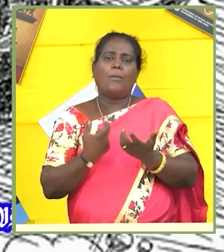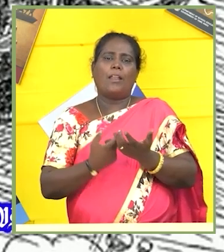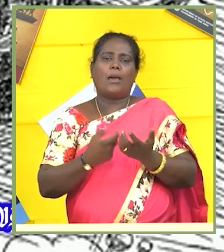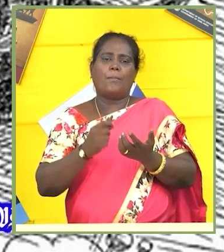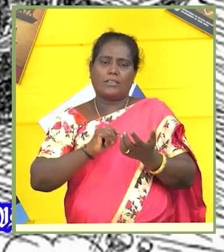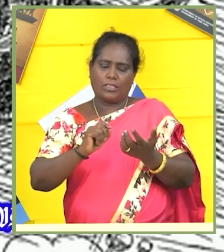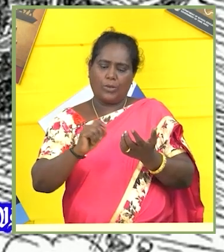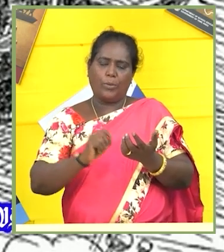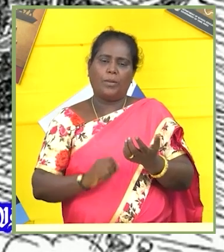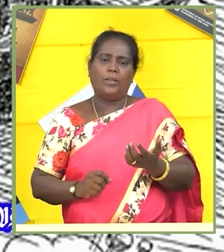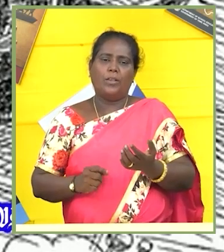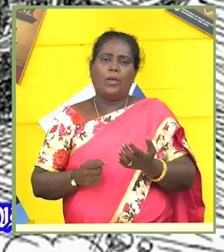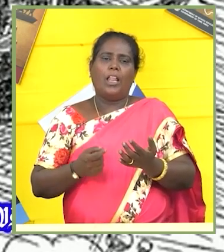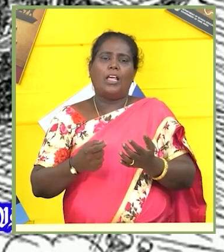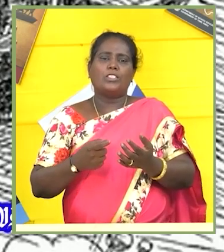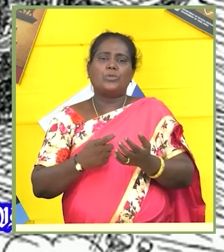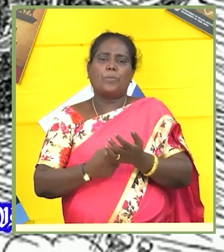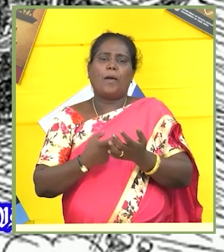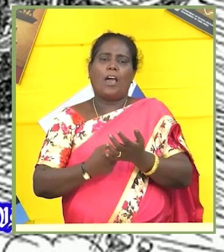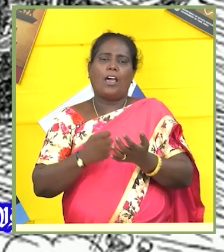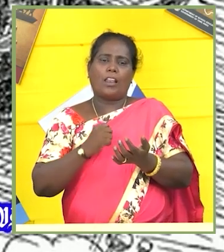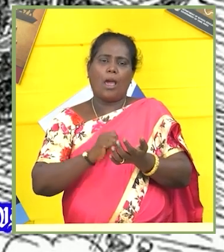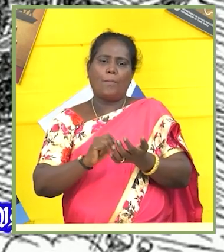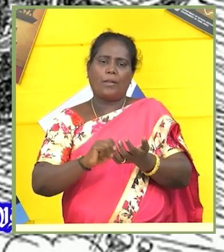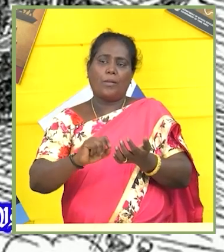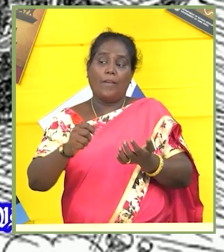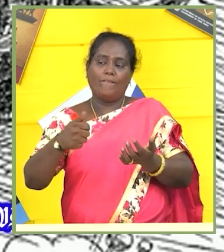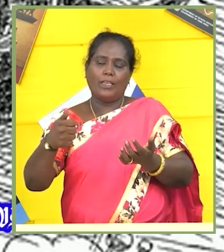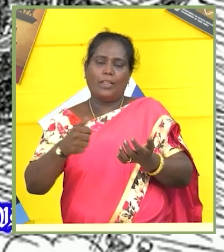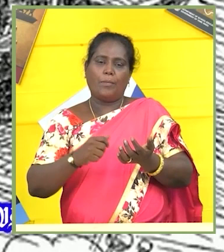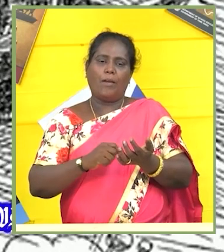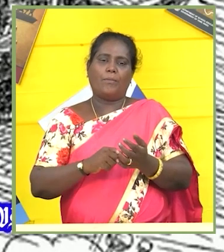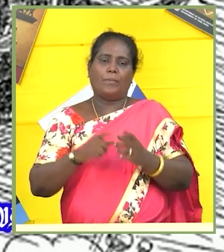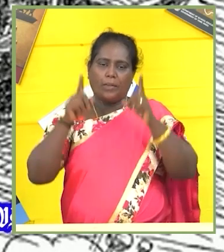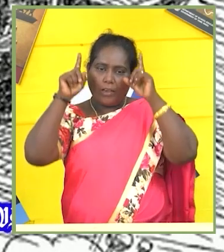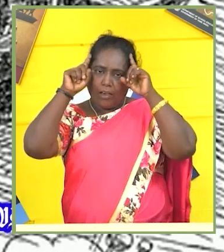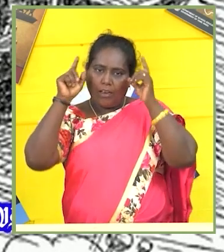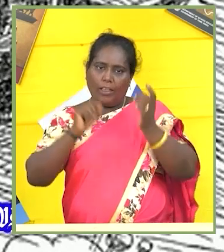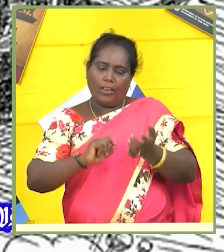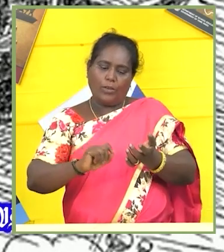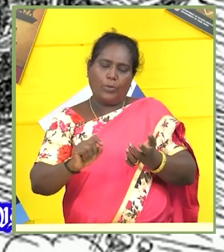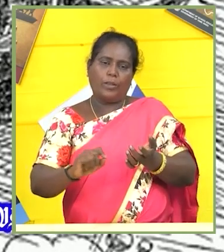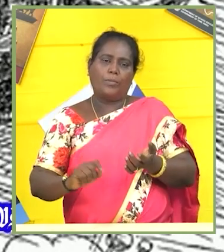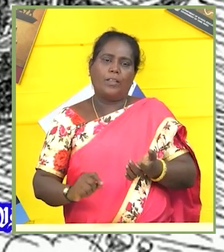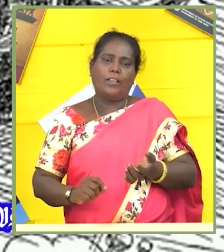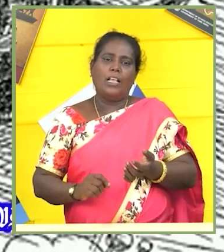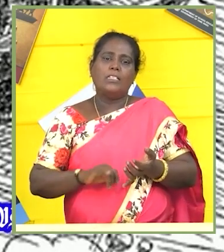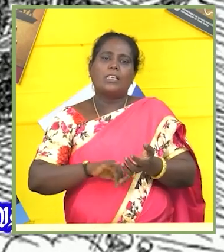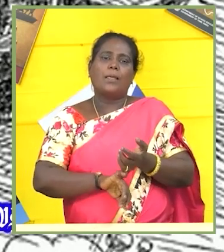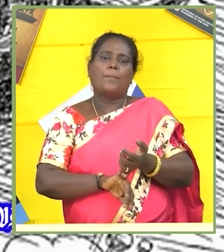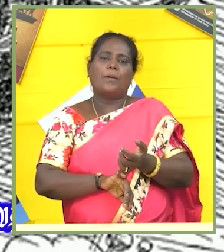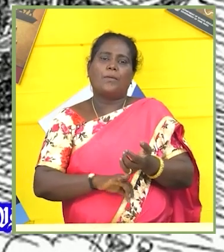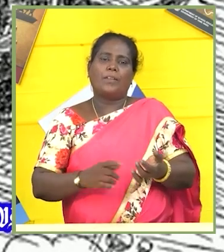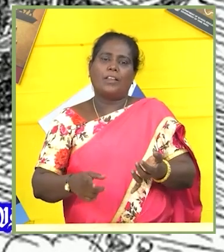இலக்கியங்களான ராஜமையரின் கமலாம்பாள் சரித்திரம் நூலிலும் கூப்பா ராஜகோபாலரின் வீரம்மாளின்